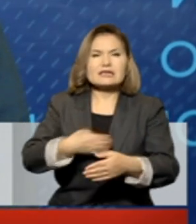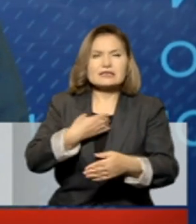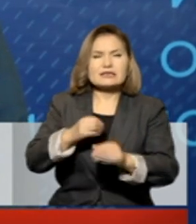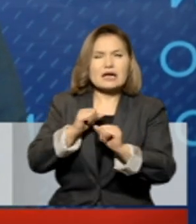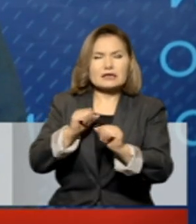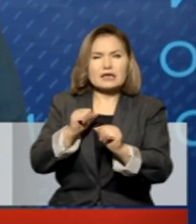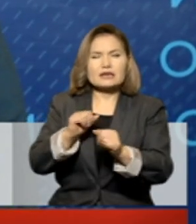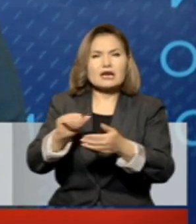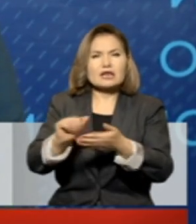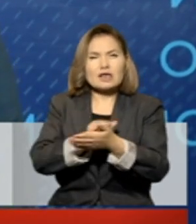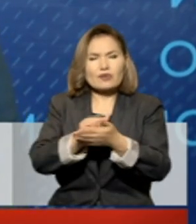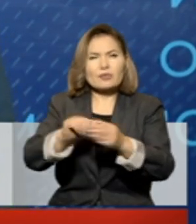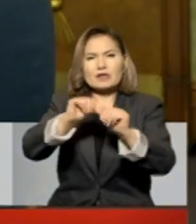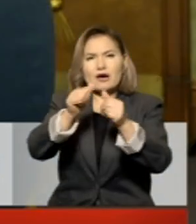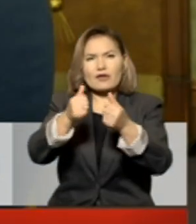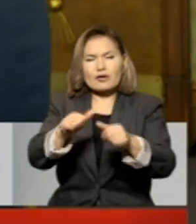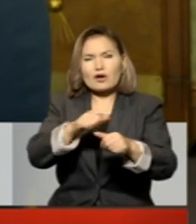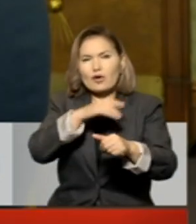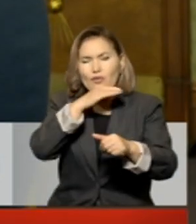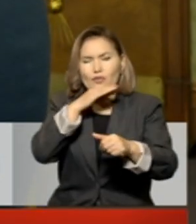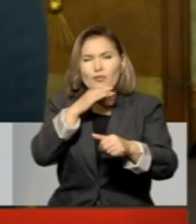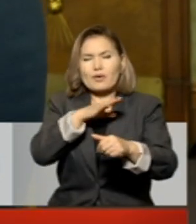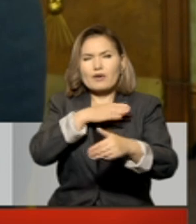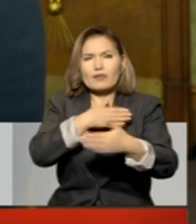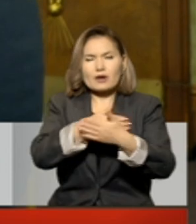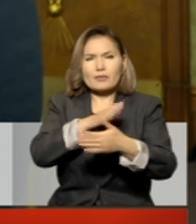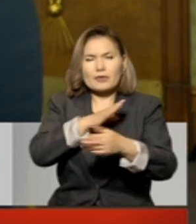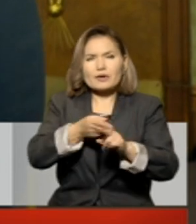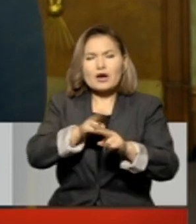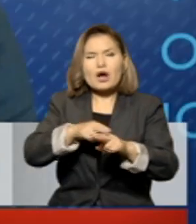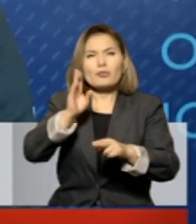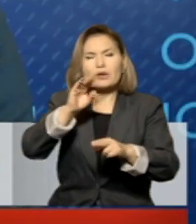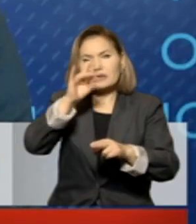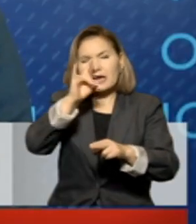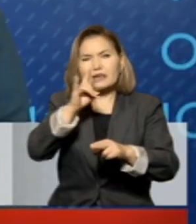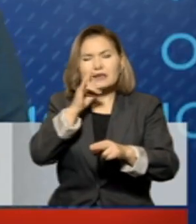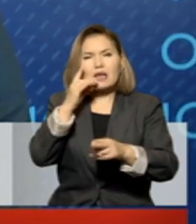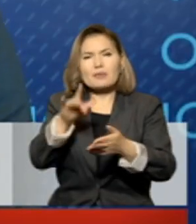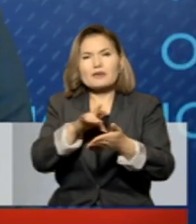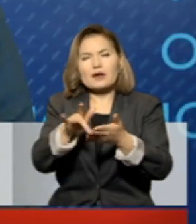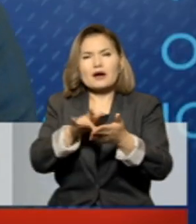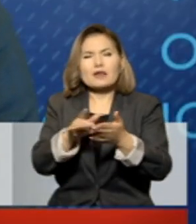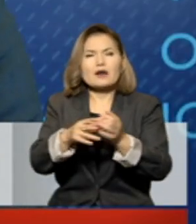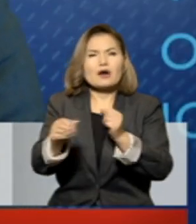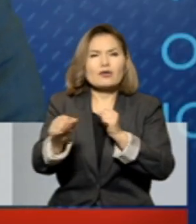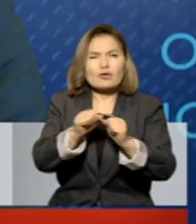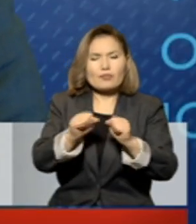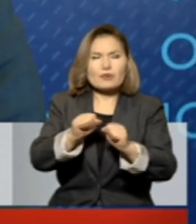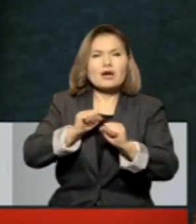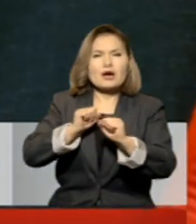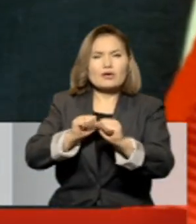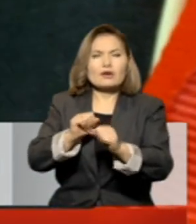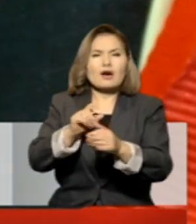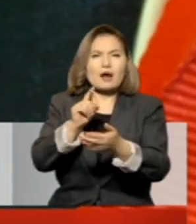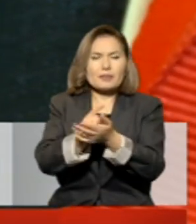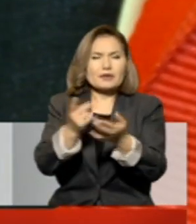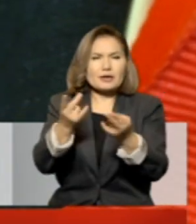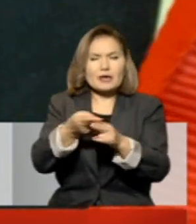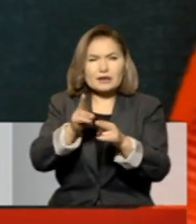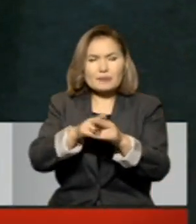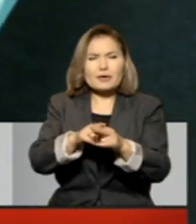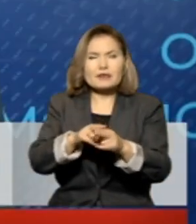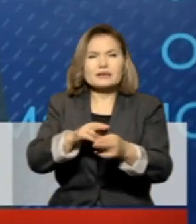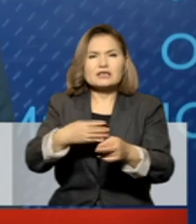адамдар, бірақ ондай қатты қарқынды болмады. Сол тәуекелді сақтандырса, апат жағдай болған кезде сақтандыру ұйымы төлеп береді. Сол төлемін. Біріншіден